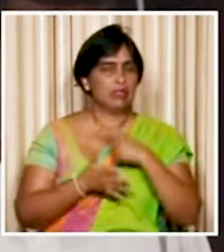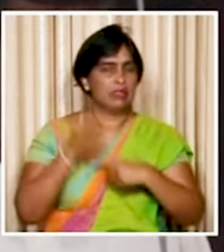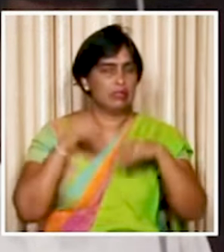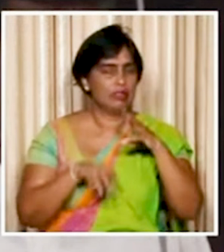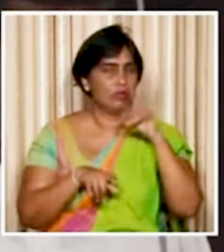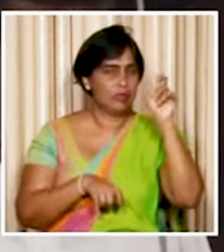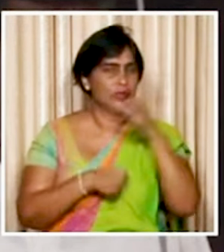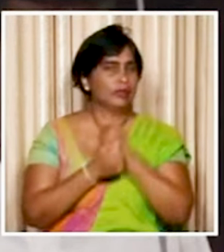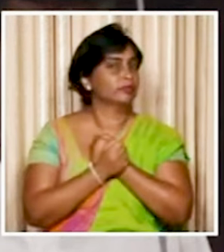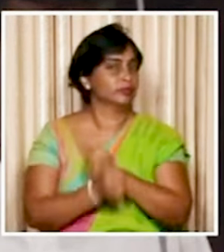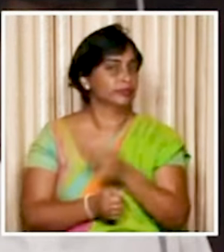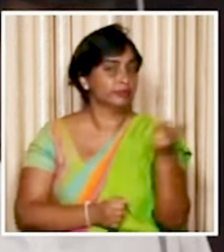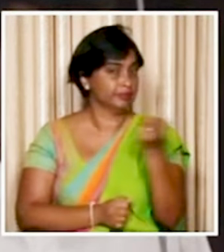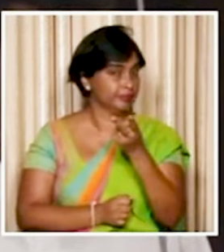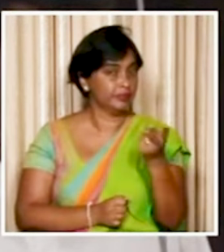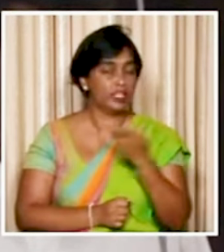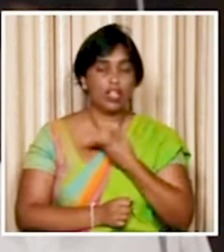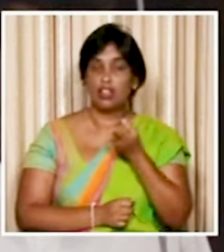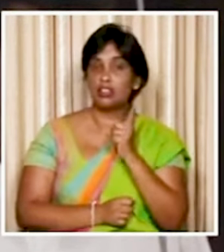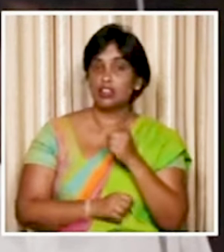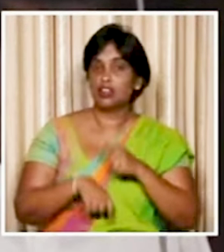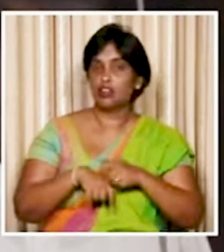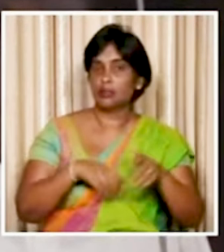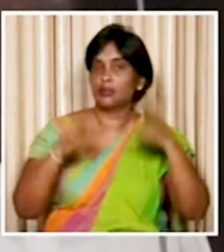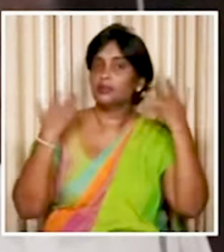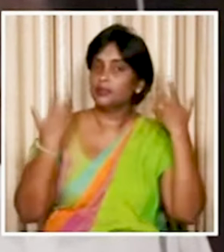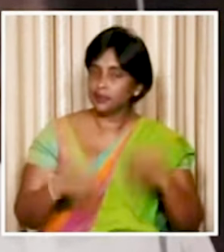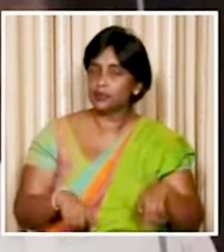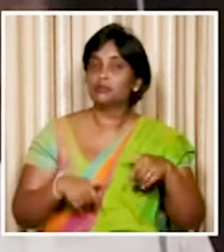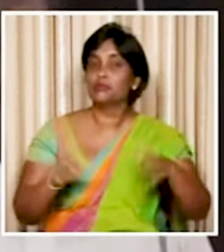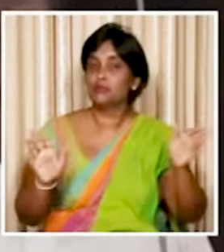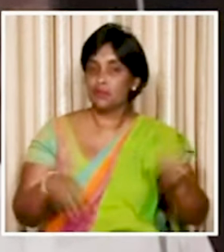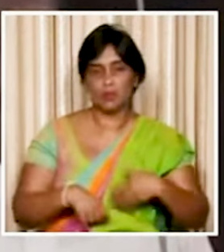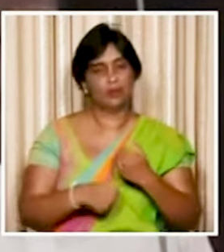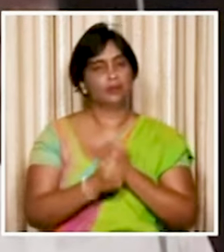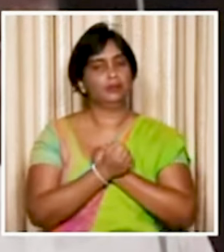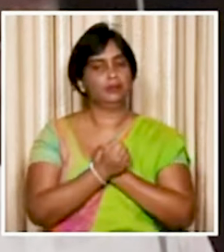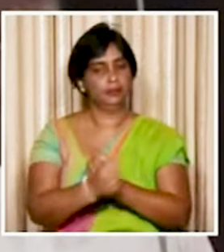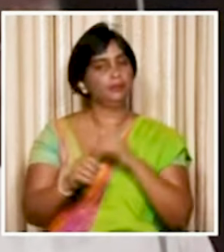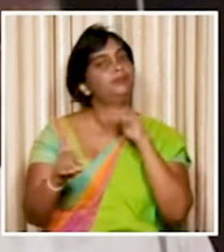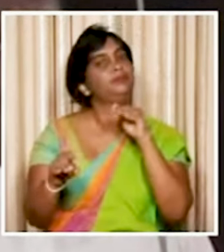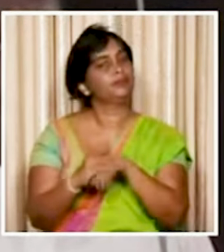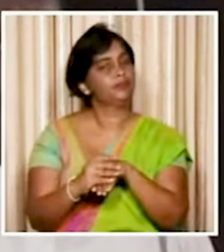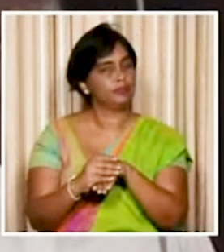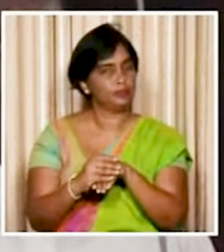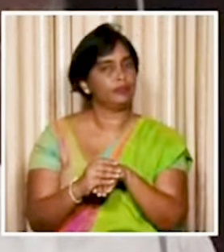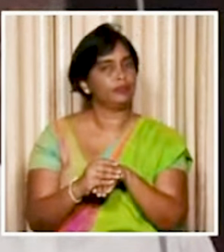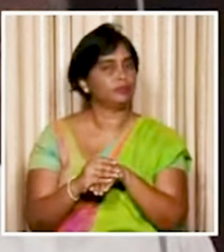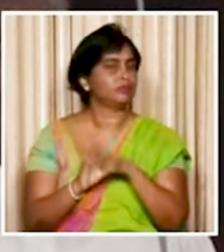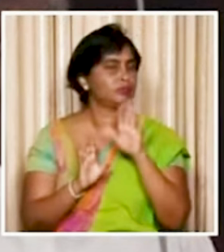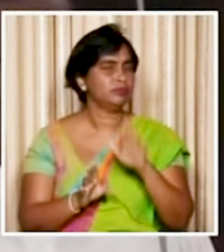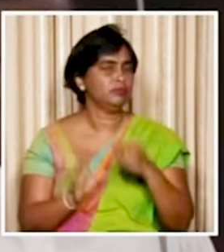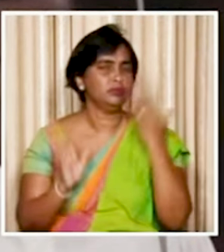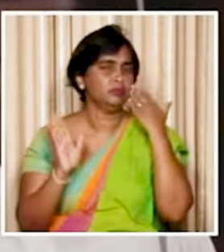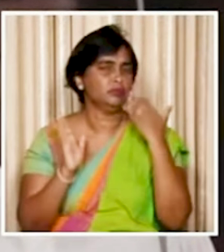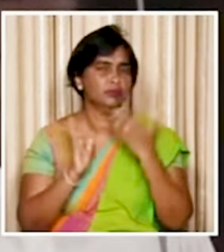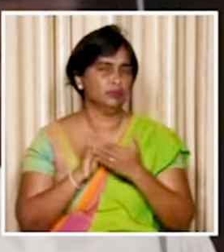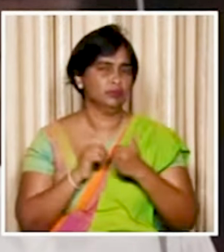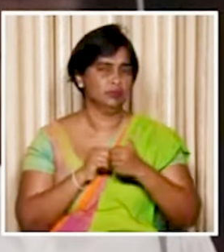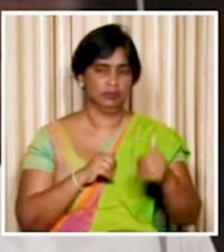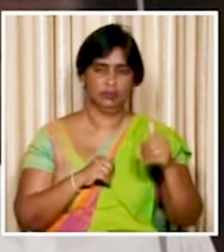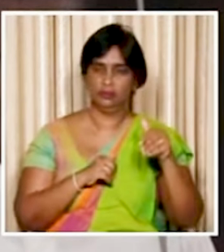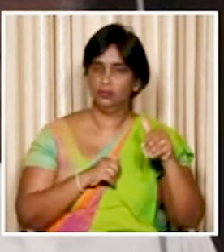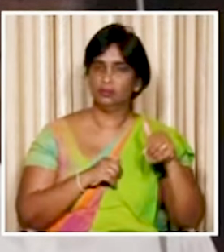தண்டனை முடிந்தும் அவர்கள் சிறையில் இருக்கின்ற ஒரு சூழ்நிலை இருக்கிறது. நாங்கள்